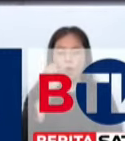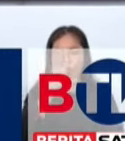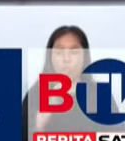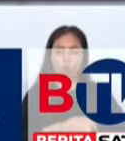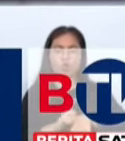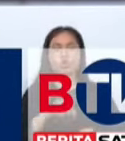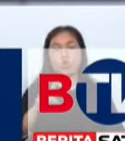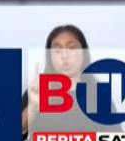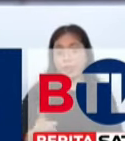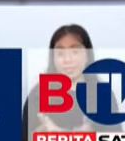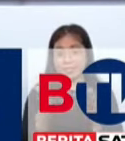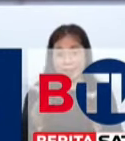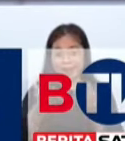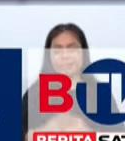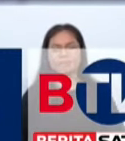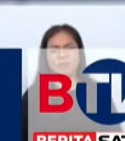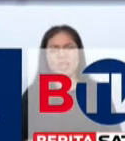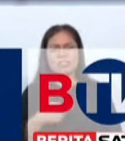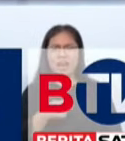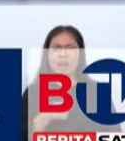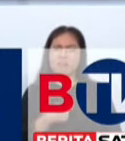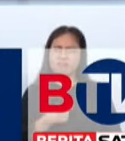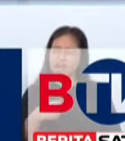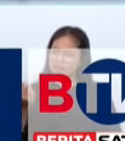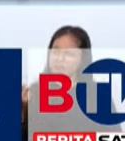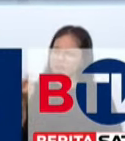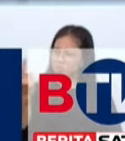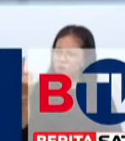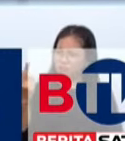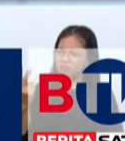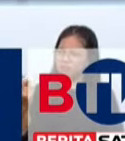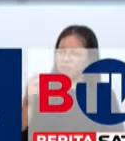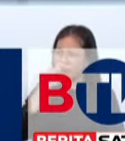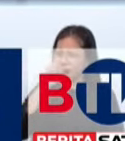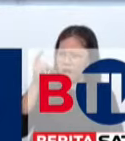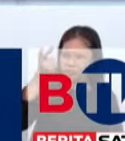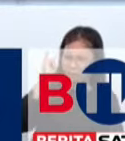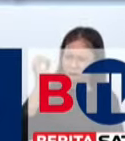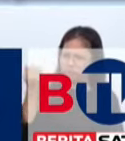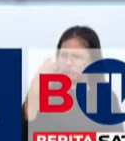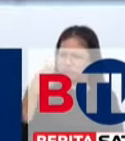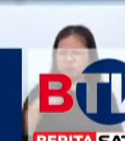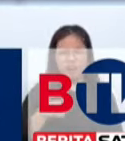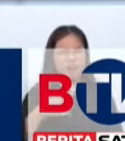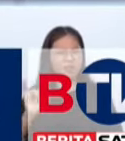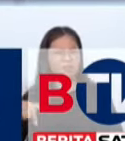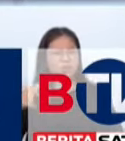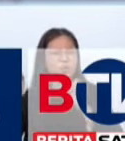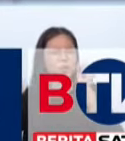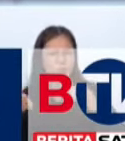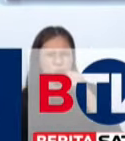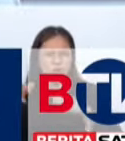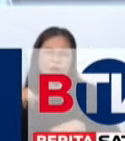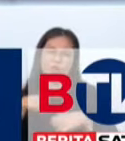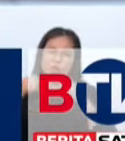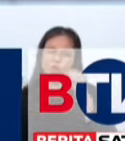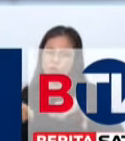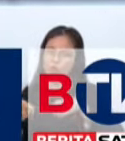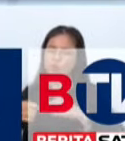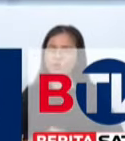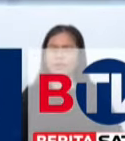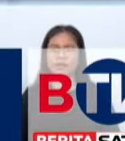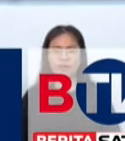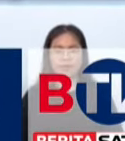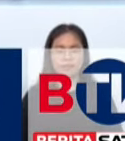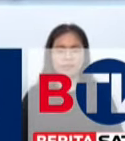saya kok banyak e setuju dengan Pak Ganjar ya I kalau kalau